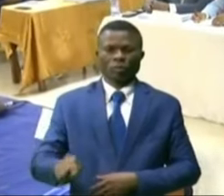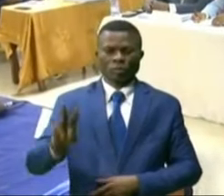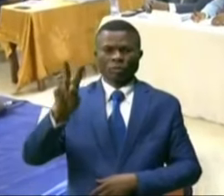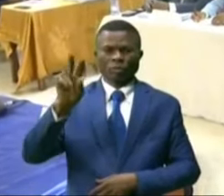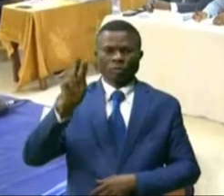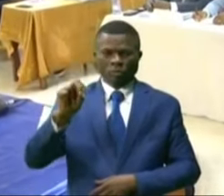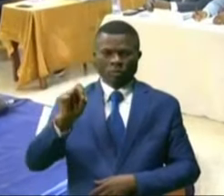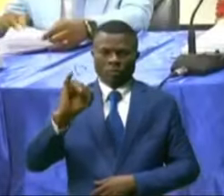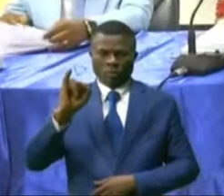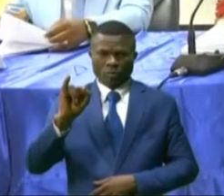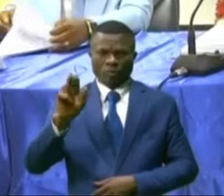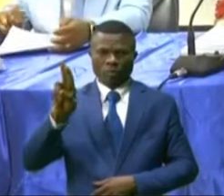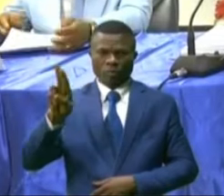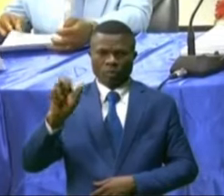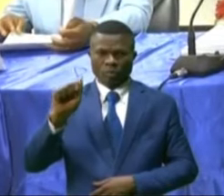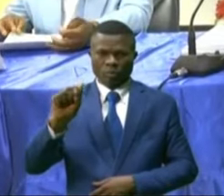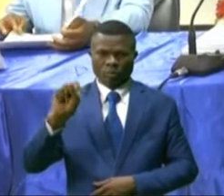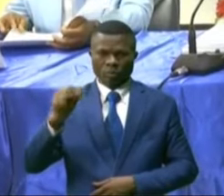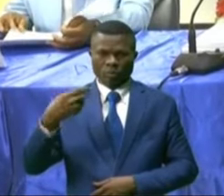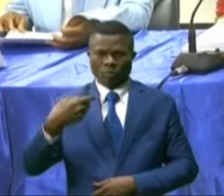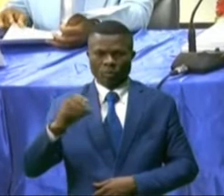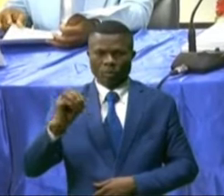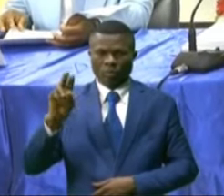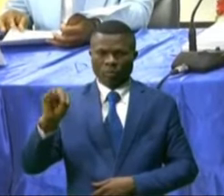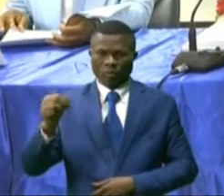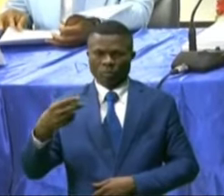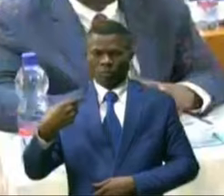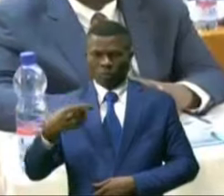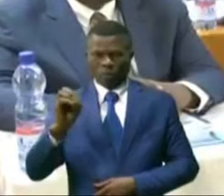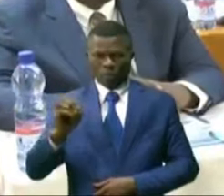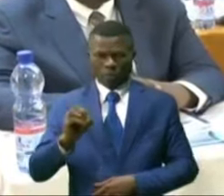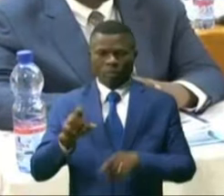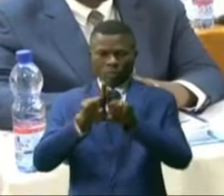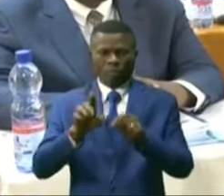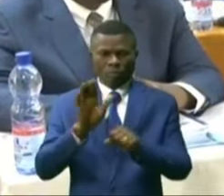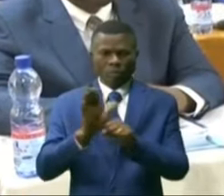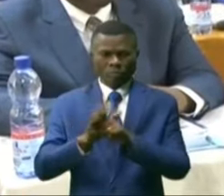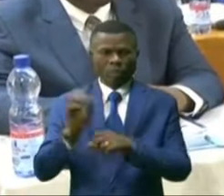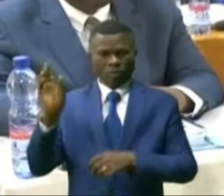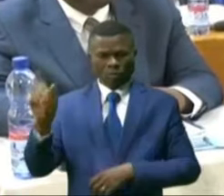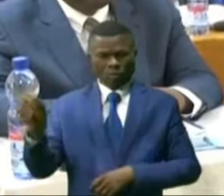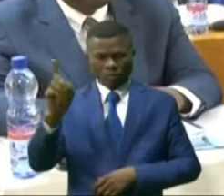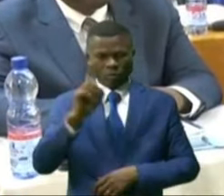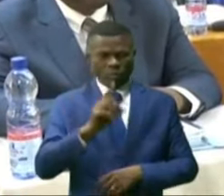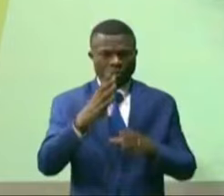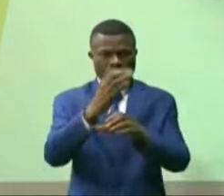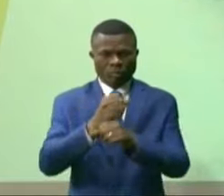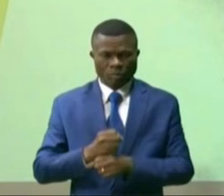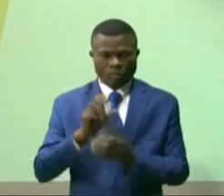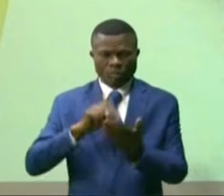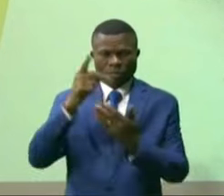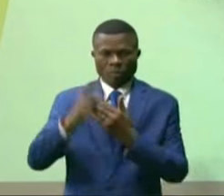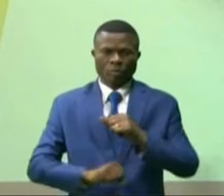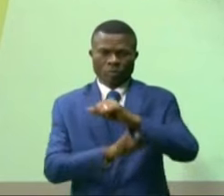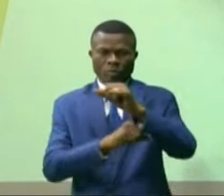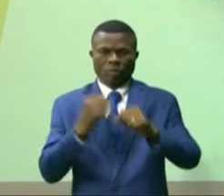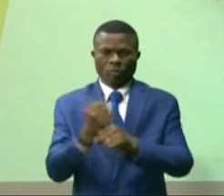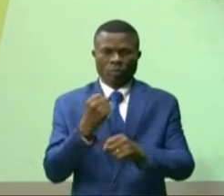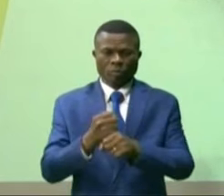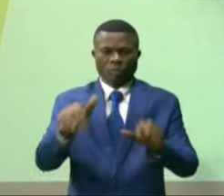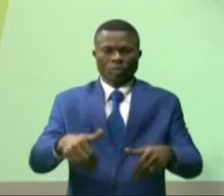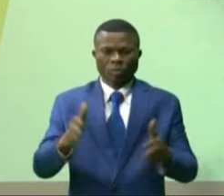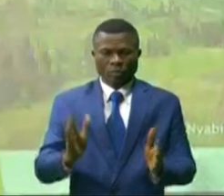Nirangongo, Rutshuru, Walikale, Masisi, Beni et Lubero, vont bénéficier du projet d'appui au secteur